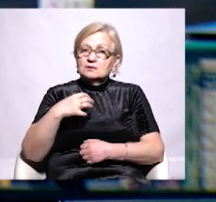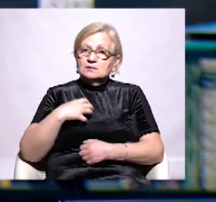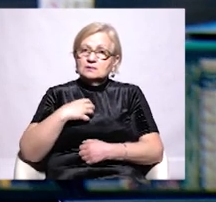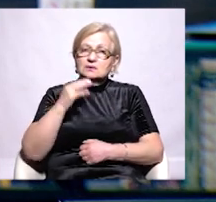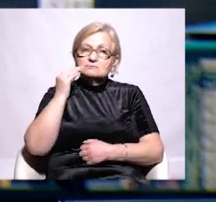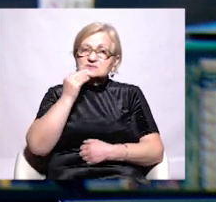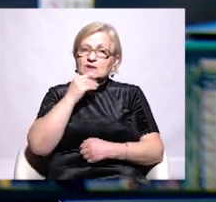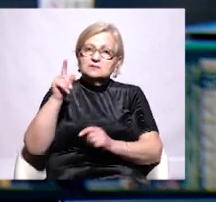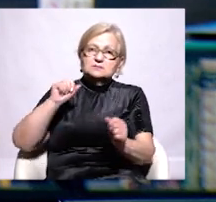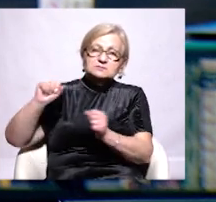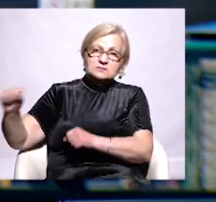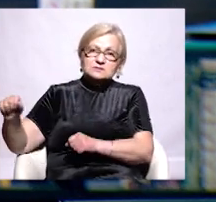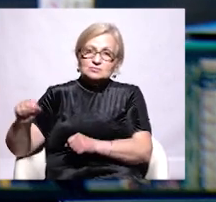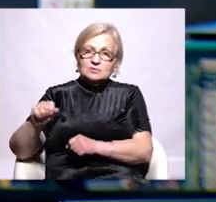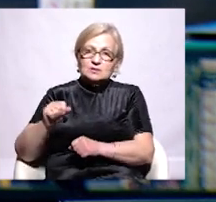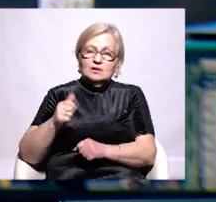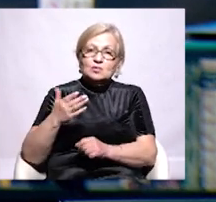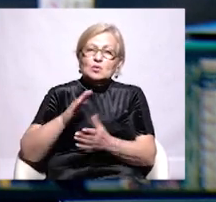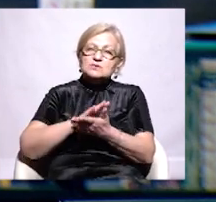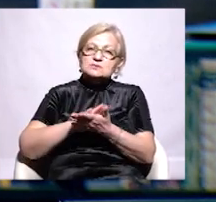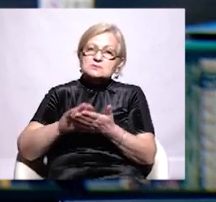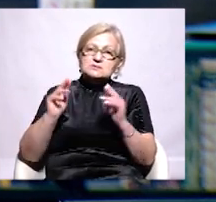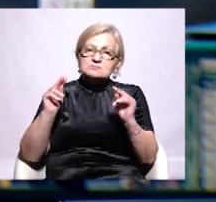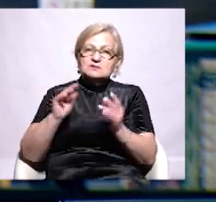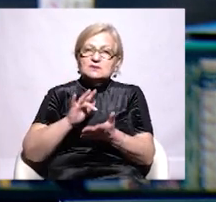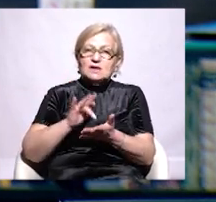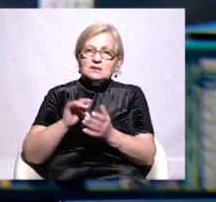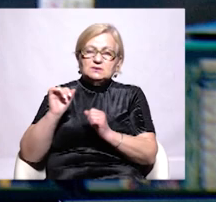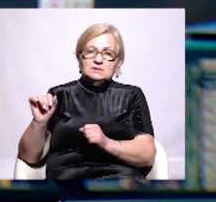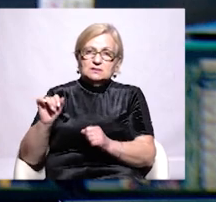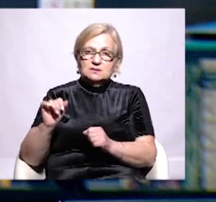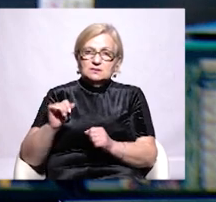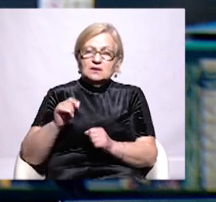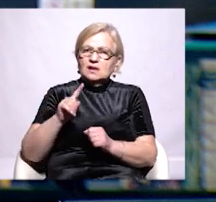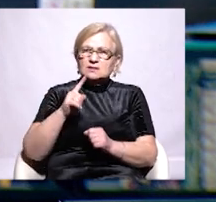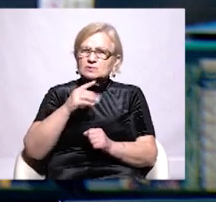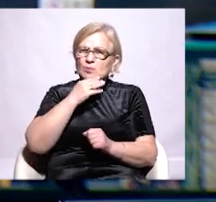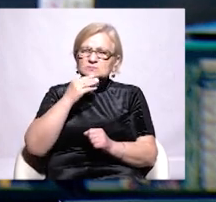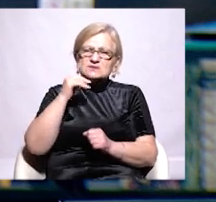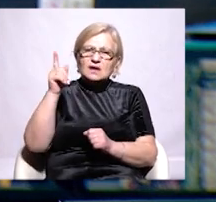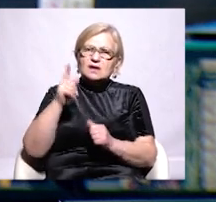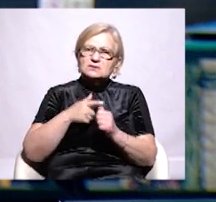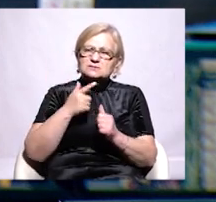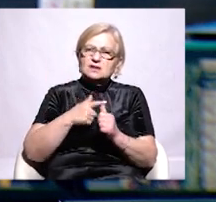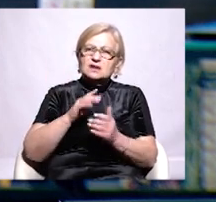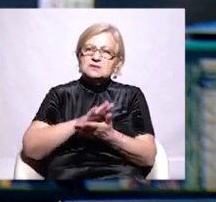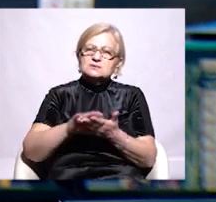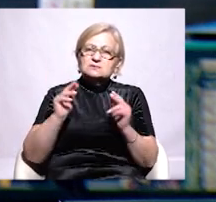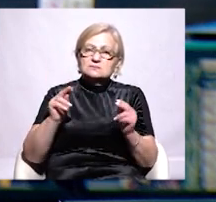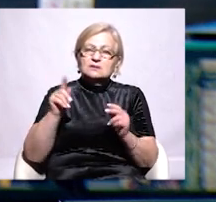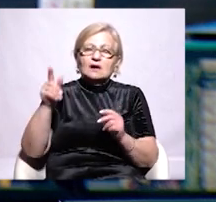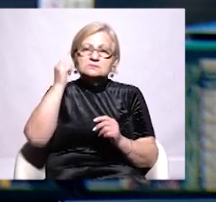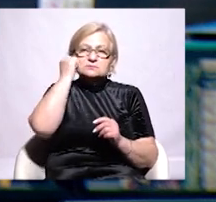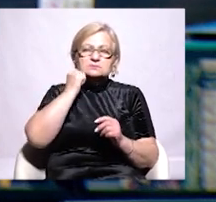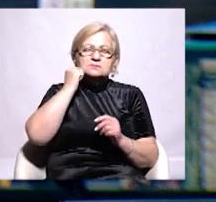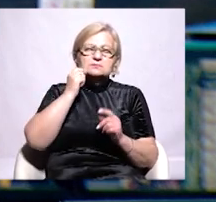მცხეთის დაცვას, მცხეთის როგორც წმინდა ქალაქის დაცვას. რატომ არის მცხეთა წმინდა ქალაქი, ეს თქვენ იცით. აქ